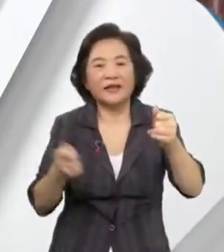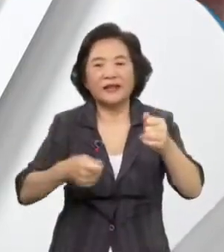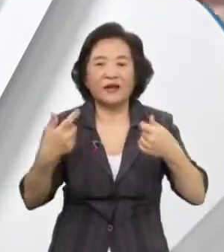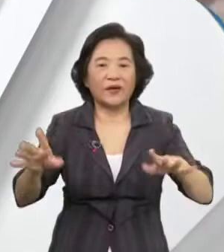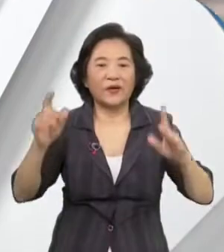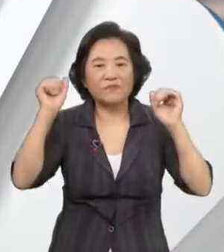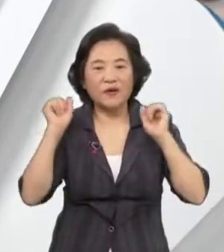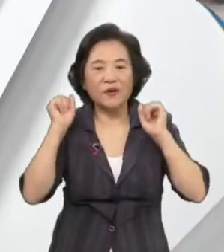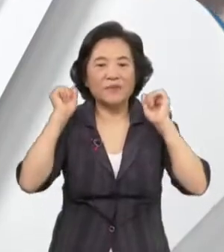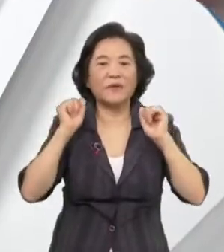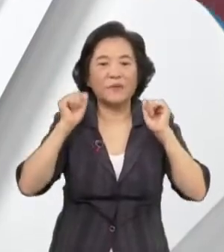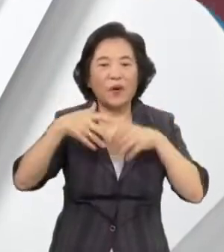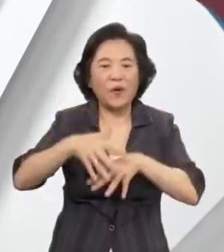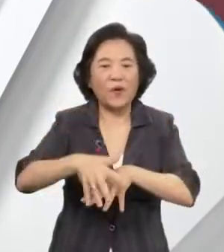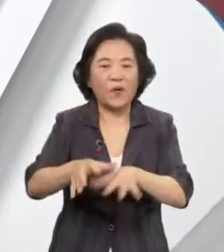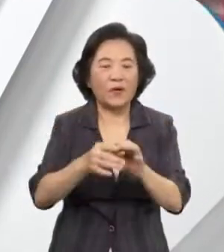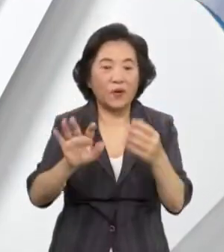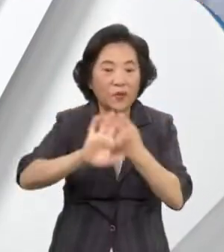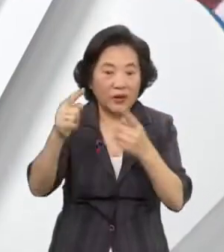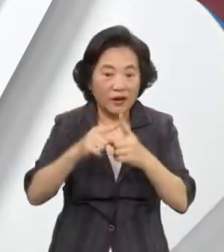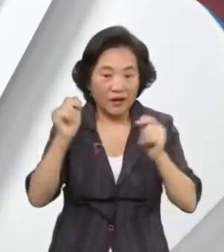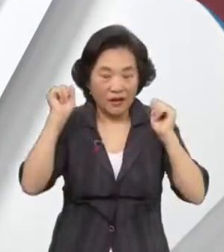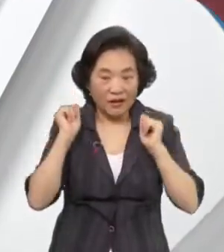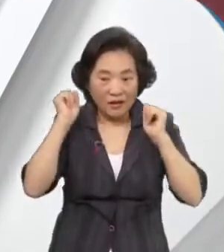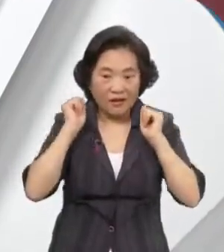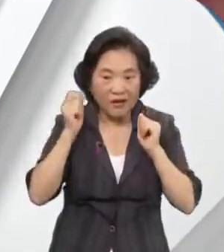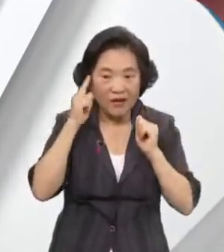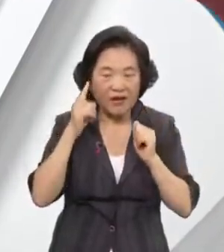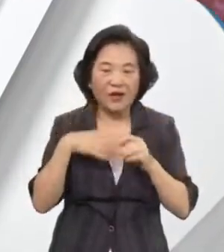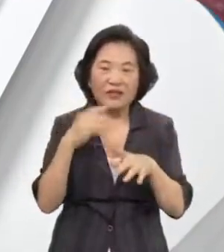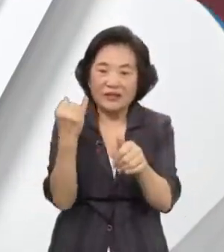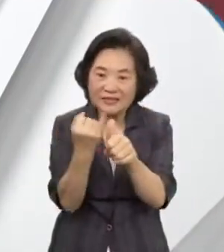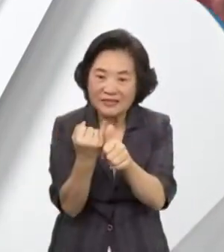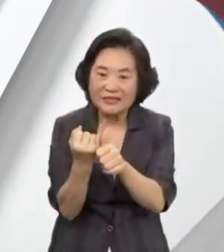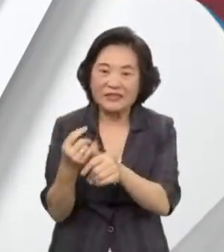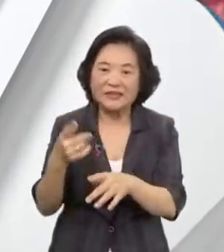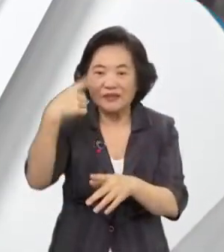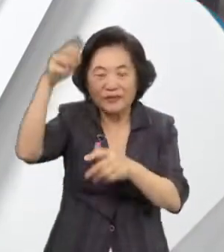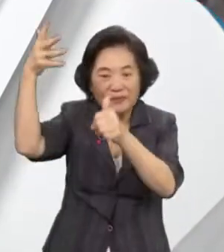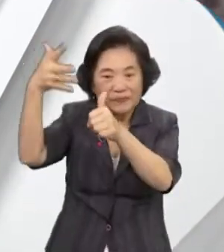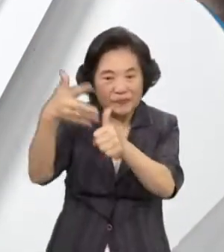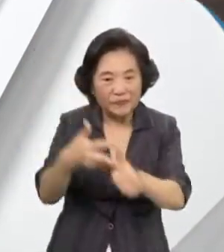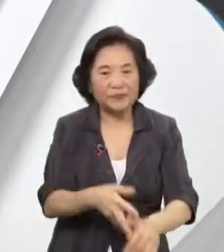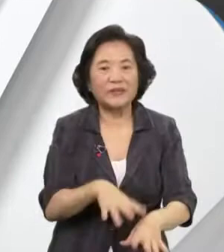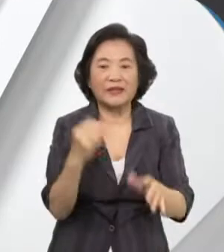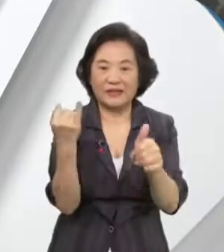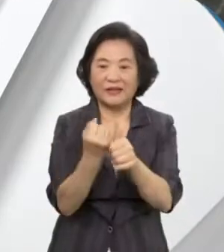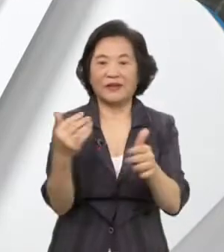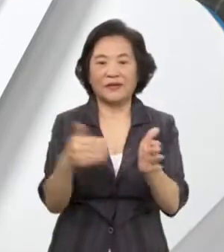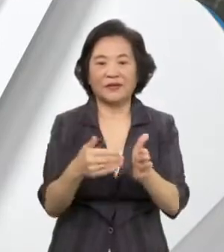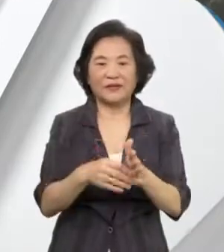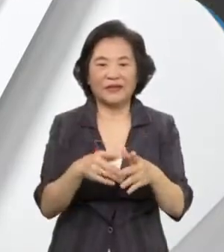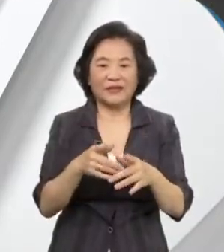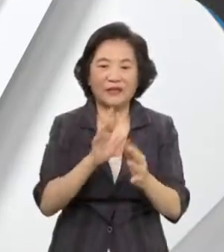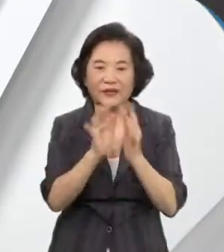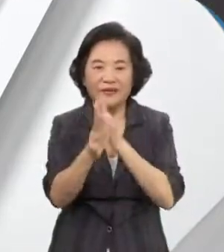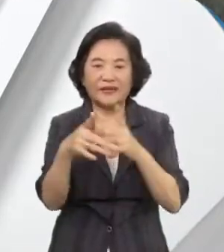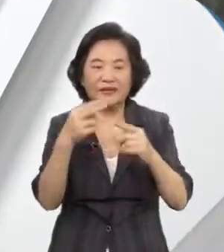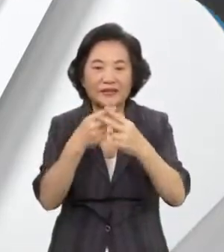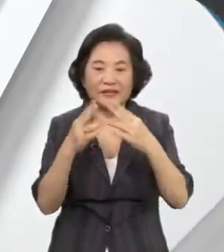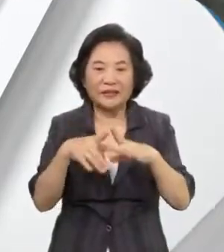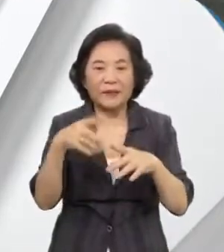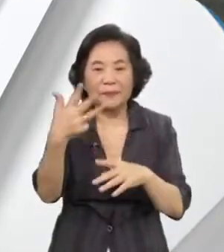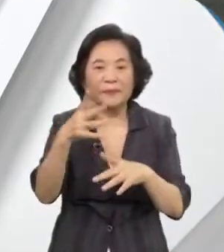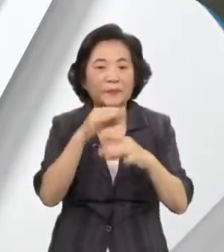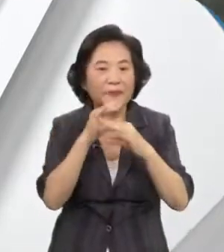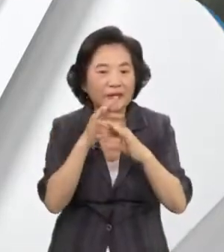锣鼓兵表演，每个人讲得眼前的新人口，用传统仪式完成婚礼。农业的客家白银和新